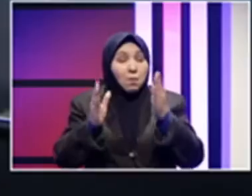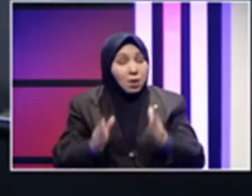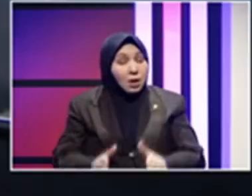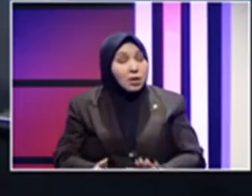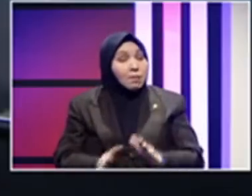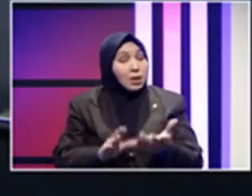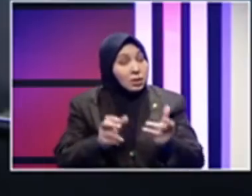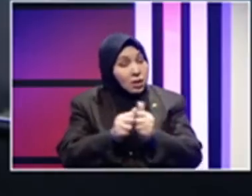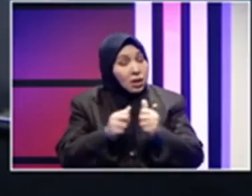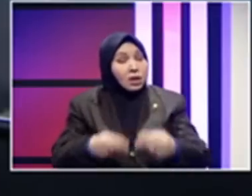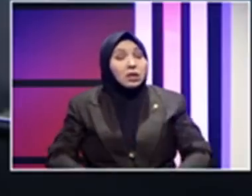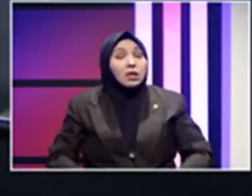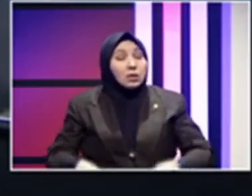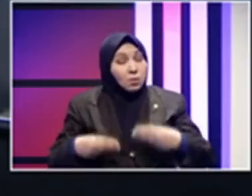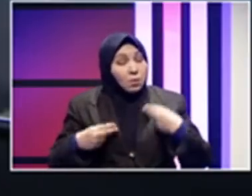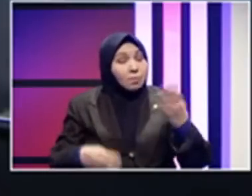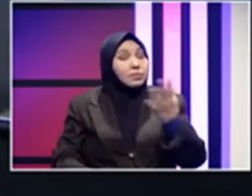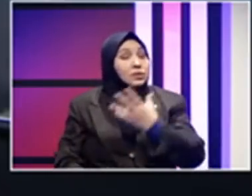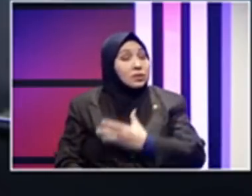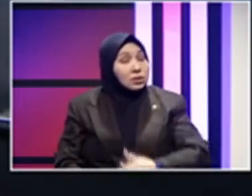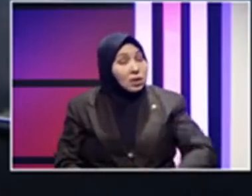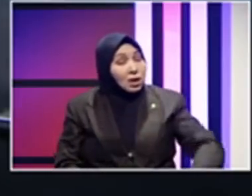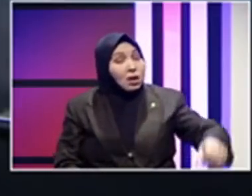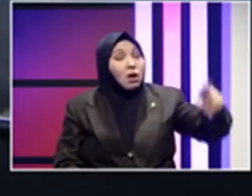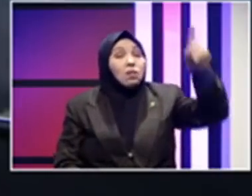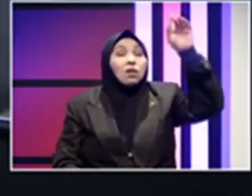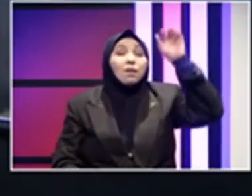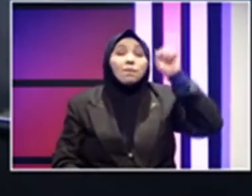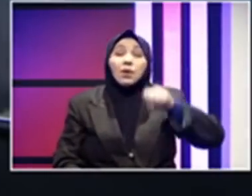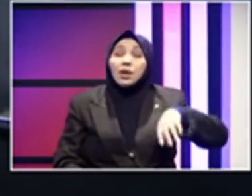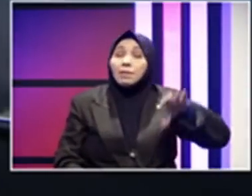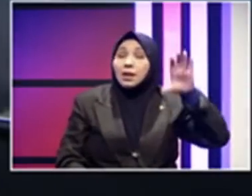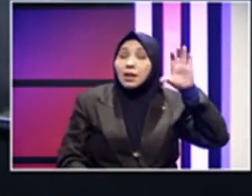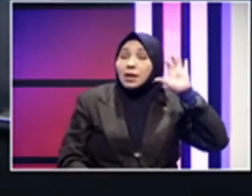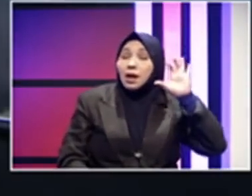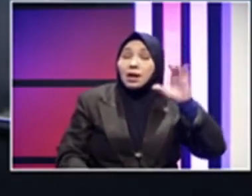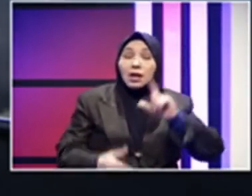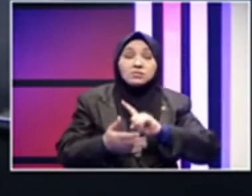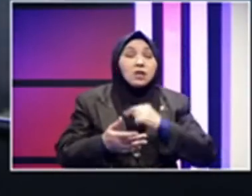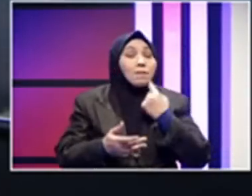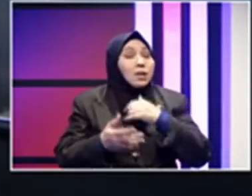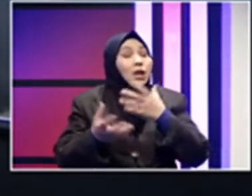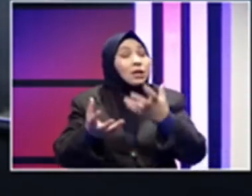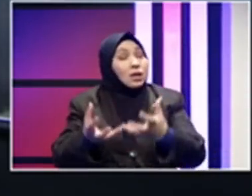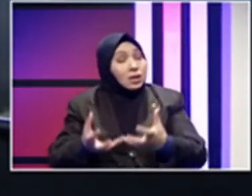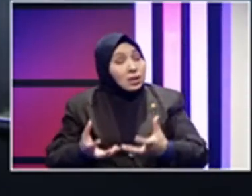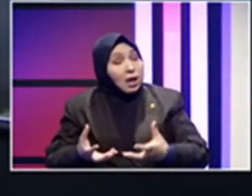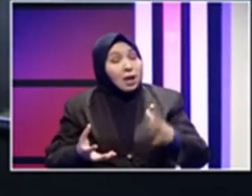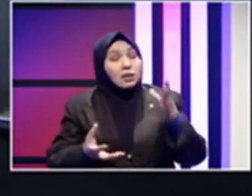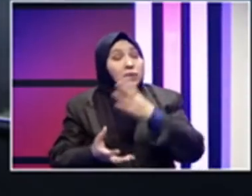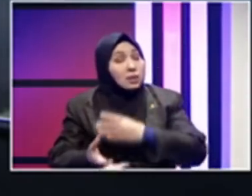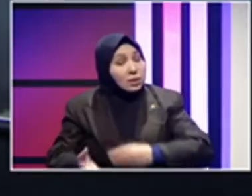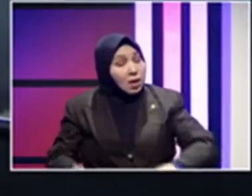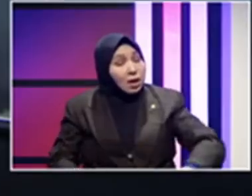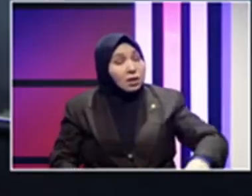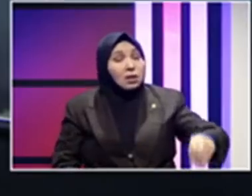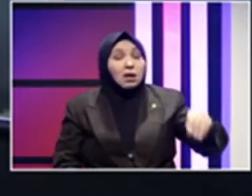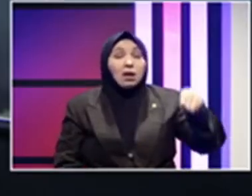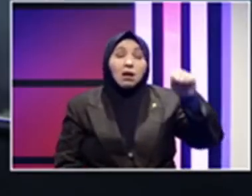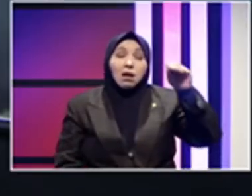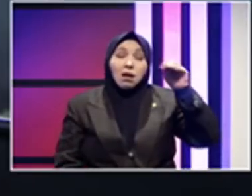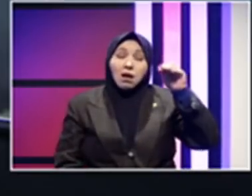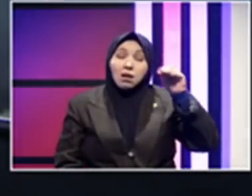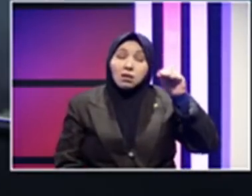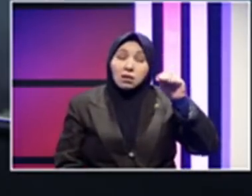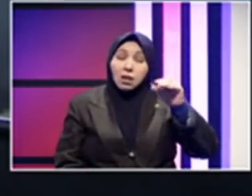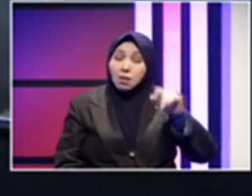mati dengan hidup tak sama. Innallaha yusmi'u man yasha, Allah boleh mendengarkan sesuatu siapa yang dikehendaki. Wa ma anta bimusmi'in man fil qubur,